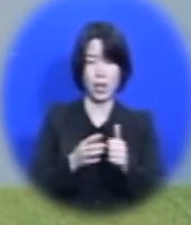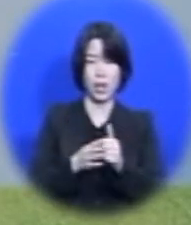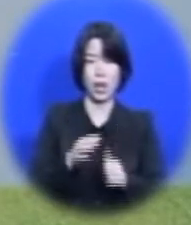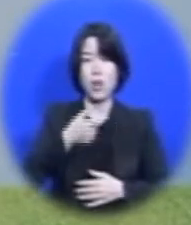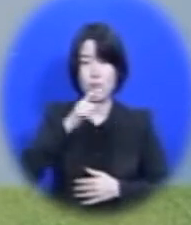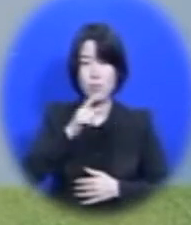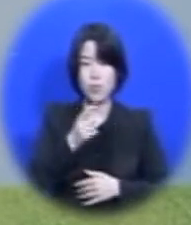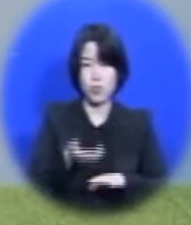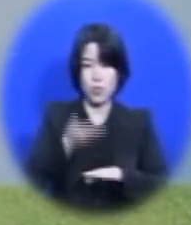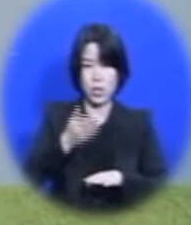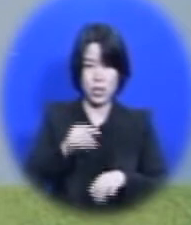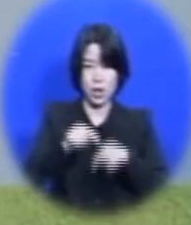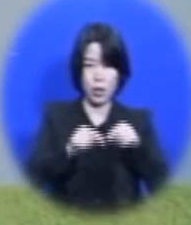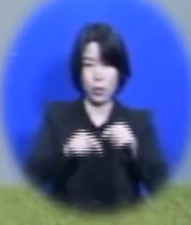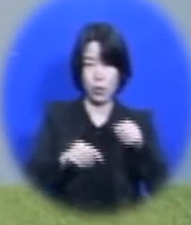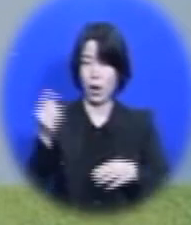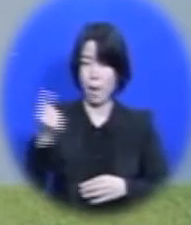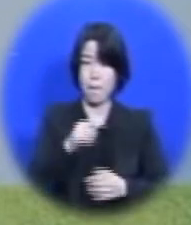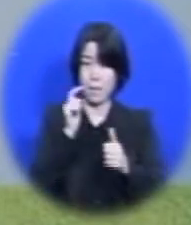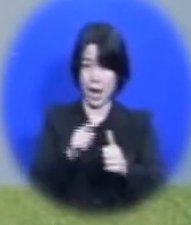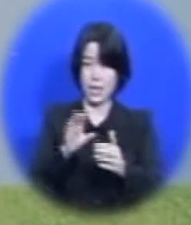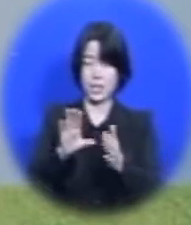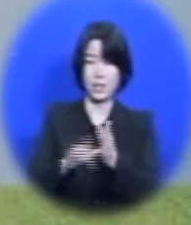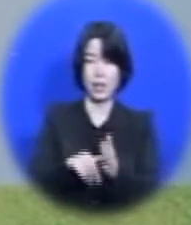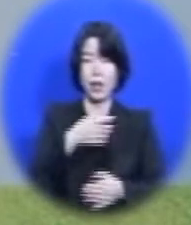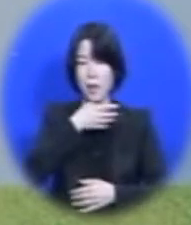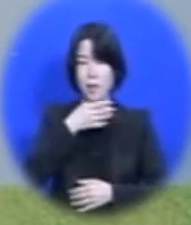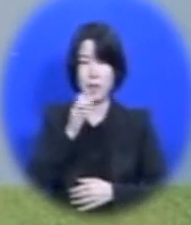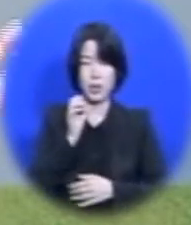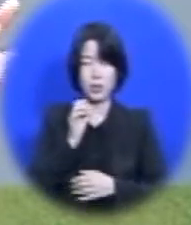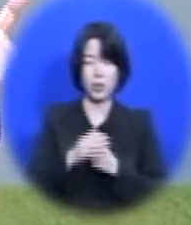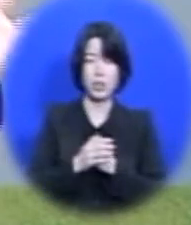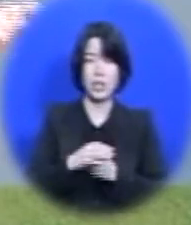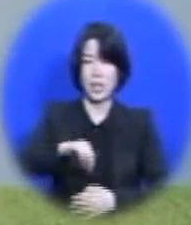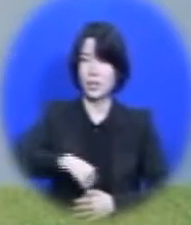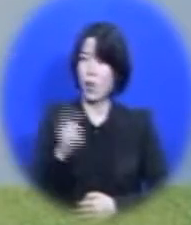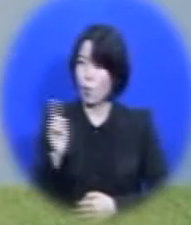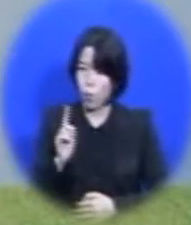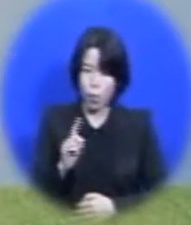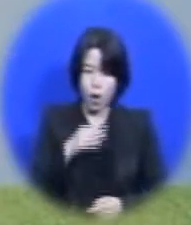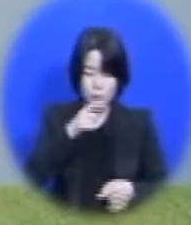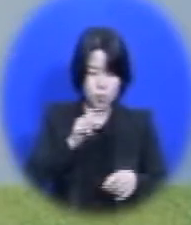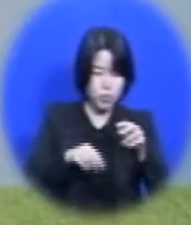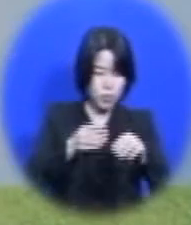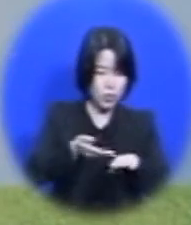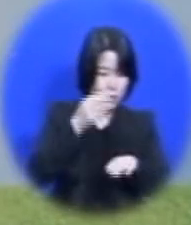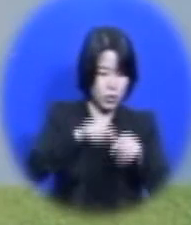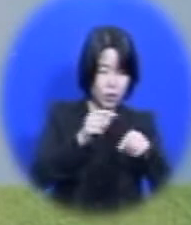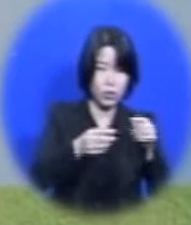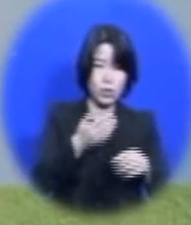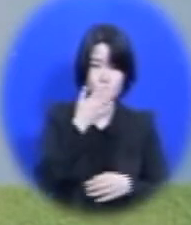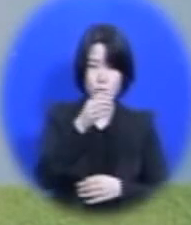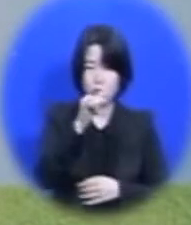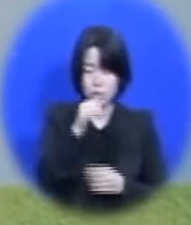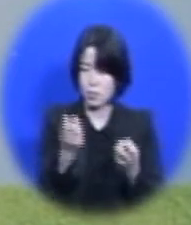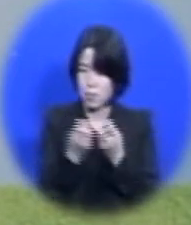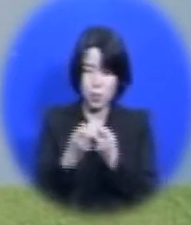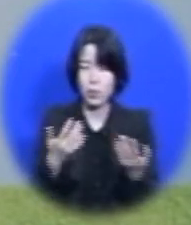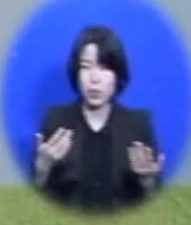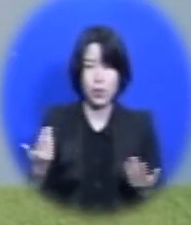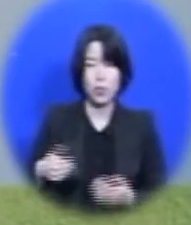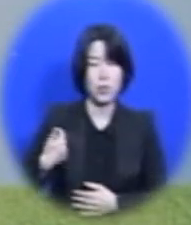위를 걸어오라고 말씀하실 때 베드로는 도대체 자기가 어떻게 물 위를 걸을 수 있는지 방법도 없었고